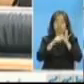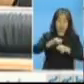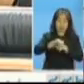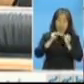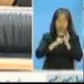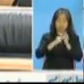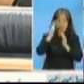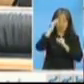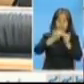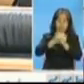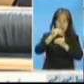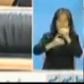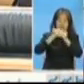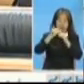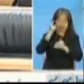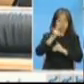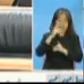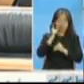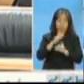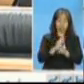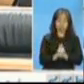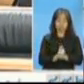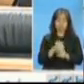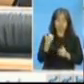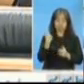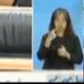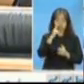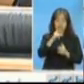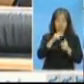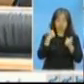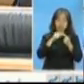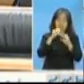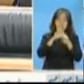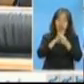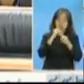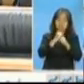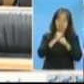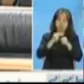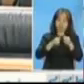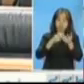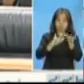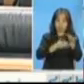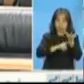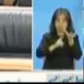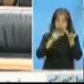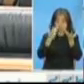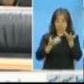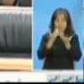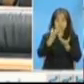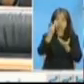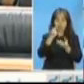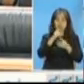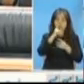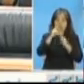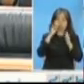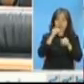าวท่านตั้งหลักการไว้ว่า 15,000 บาทต่อเกวียนข้าวหอมมะลิ 20,000 บาทต่อเกวียนน่ะท่านเคยถามมั้ยถามเจ้าหน้า